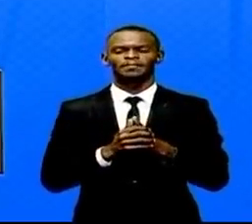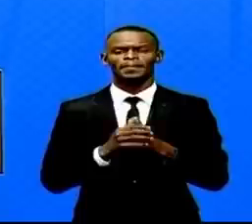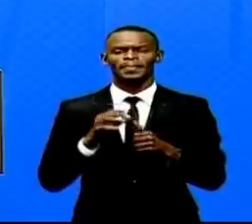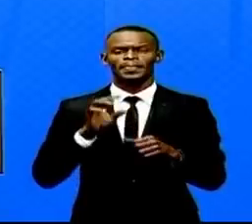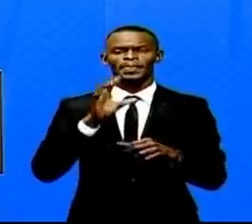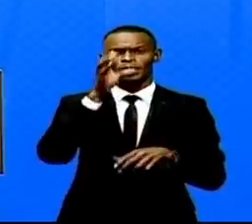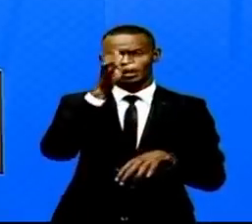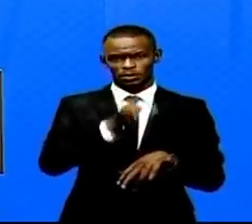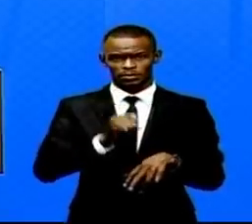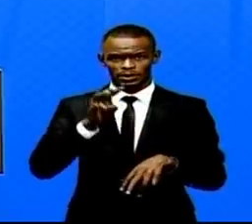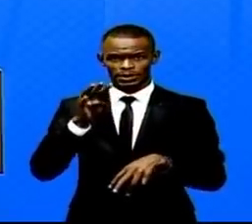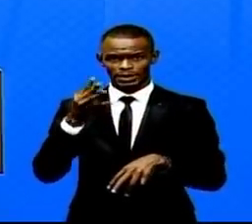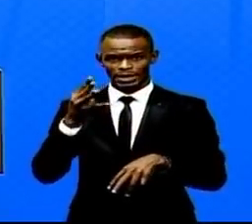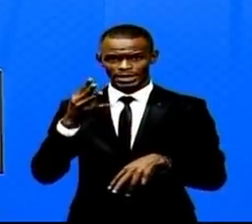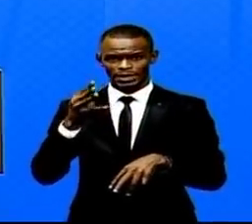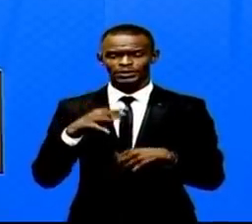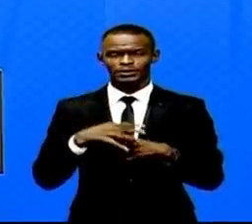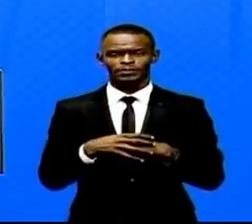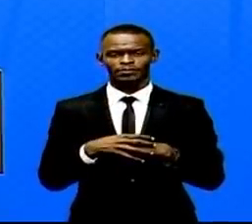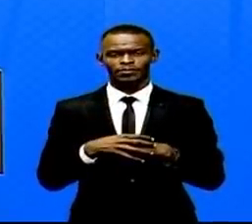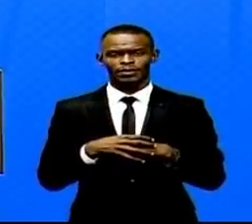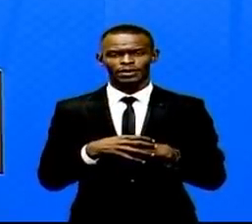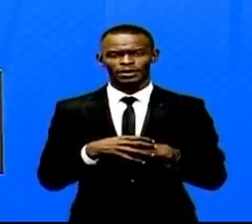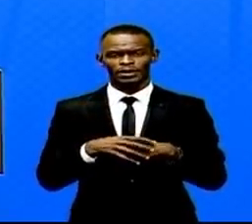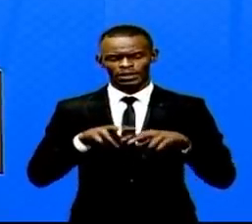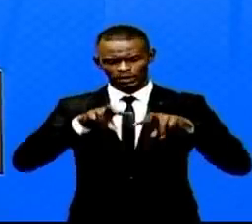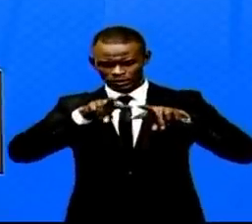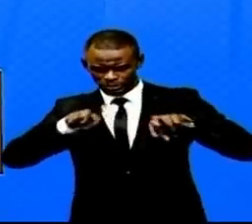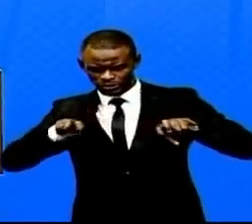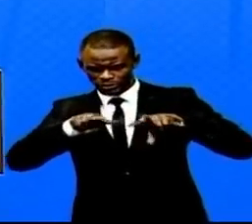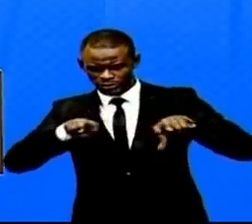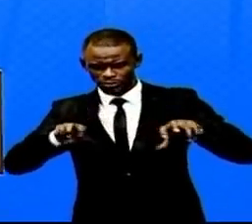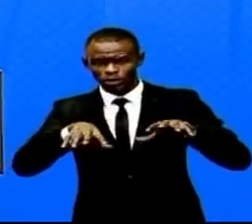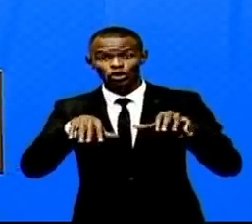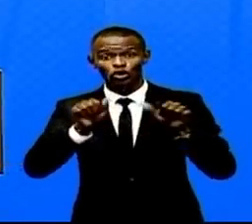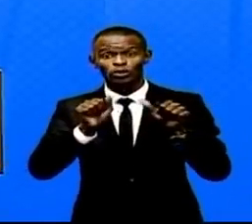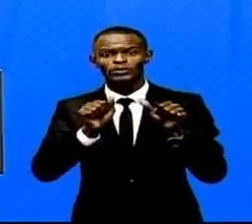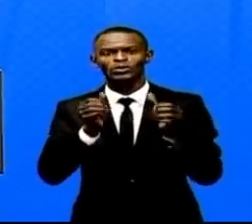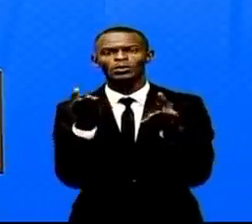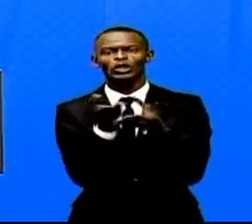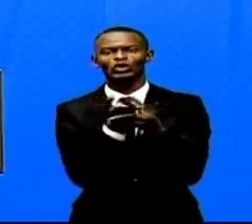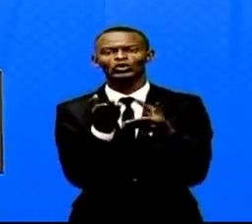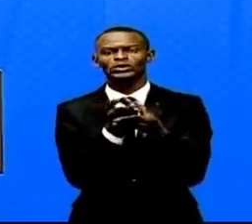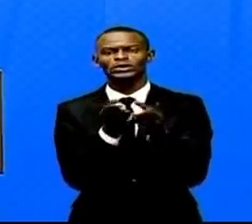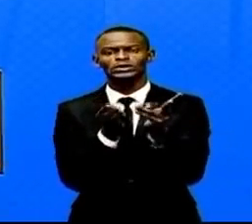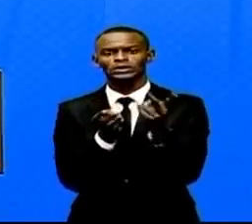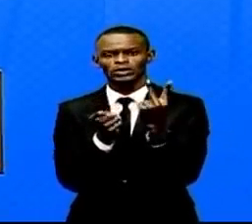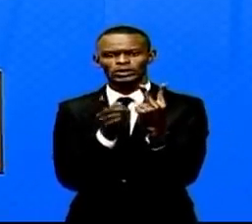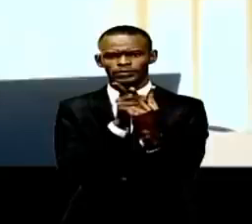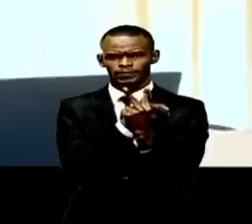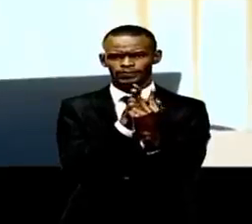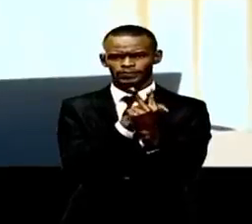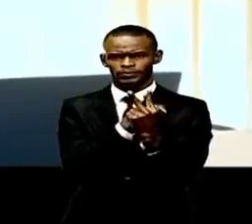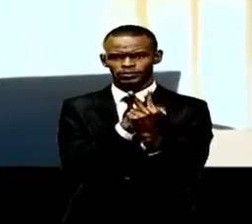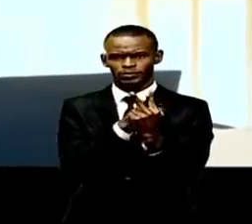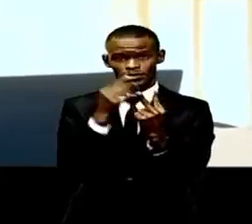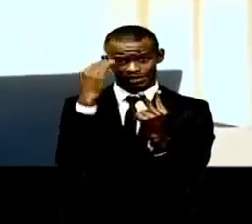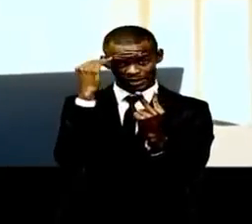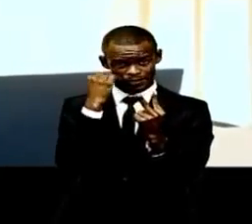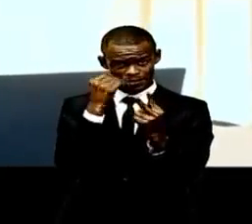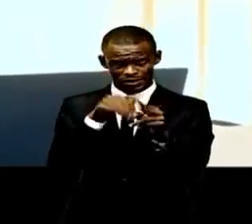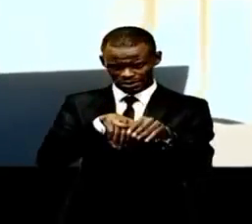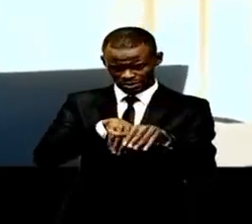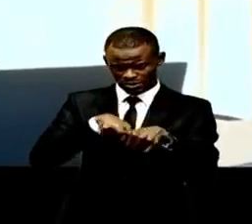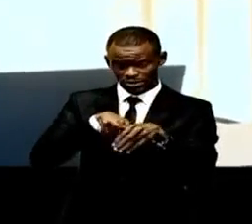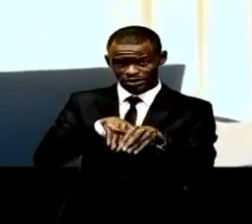l'examen et à l'adoption des dossiers, deux dossiers. Le ministre de l'Agriculture a présenté au